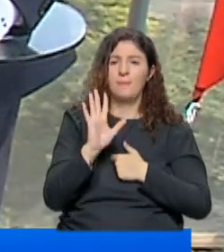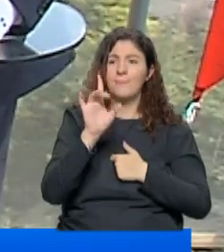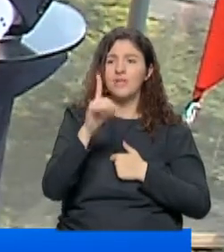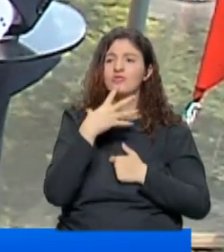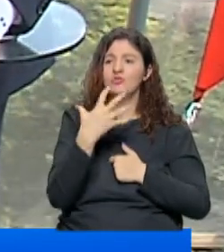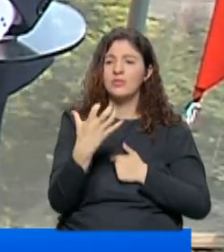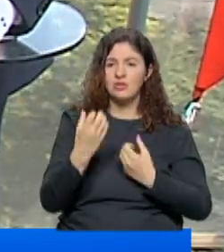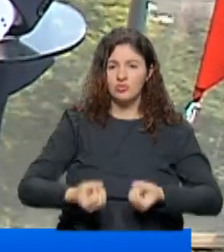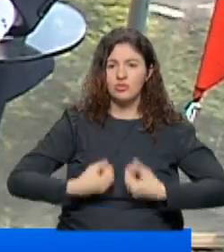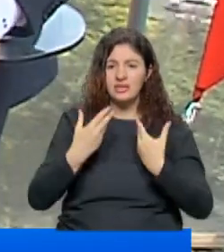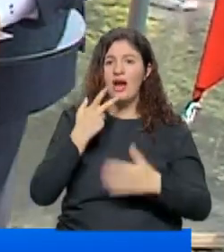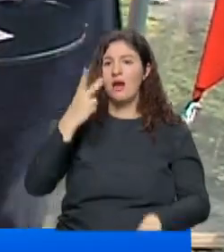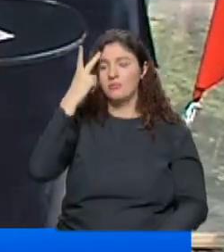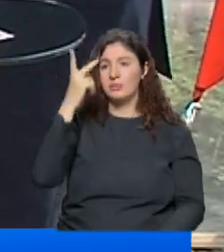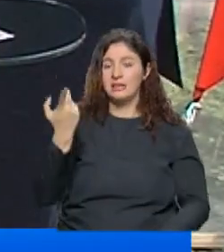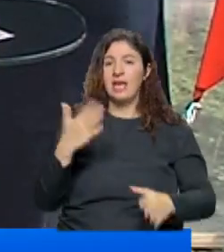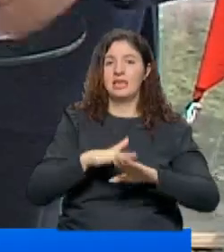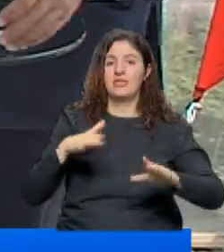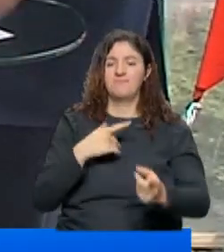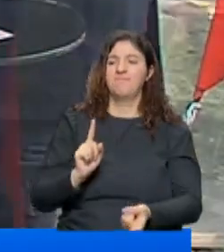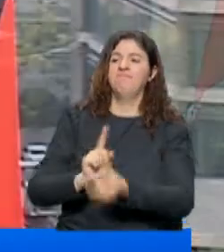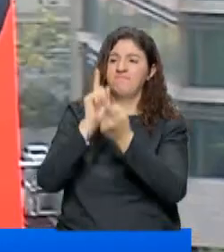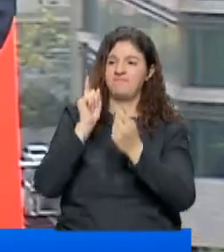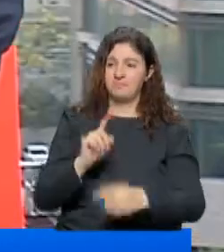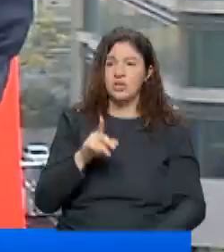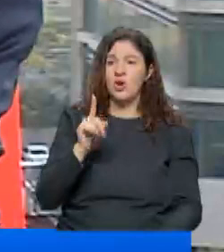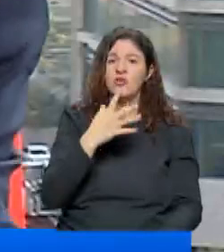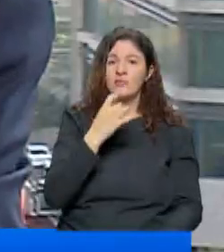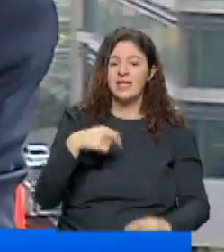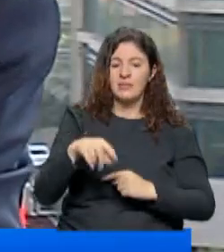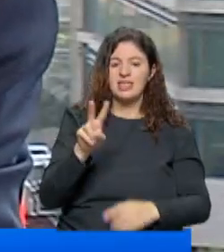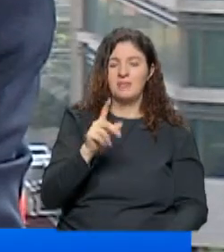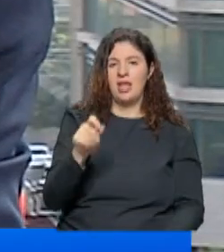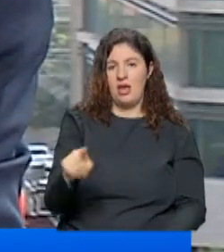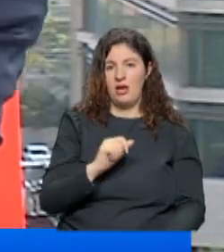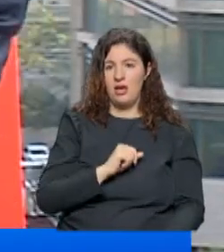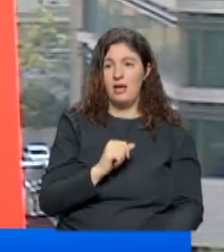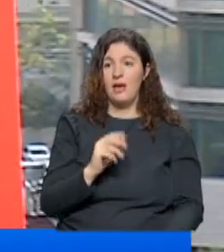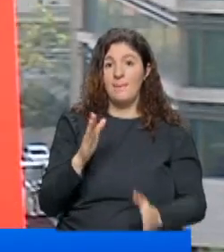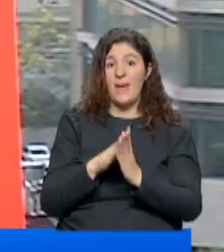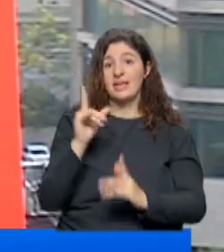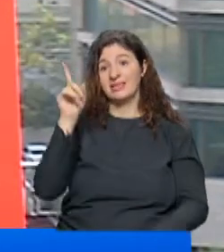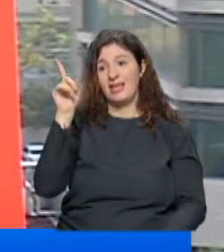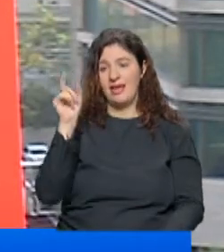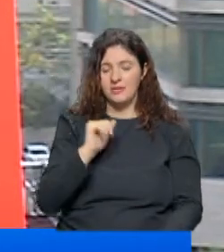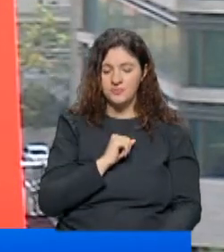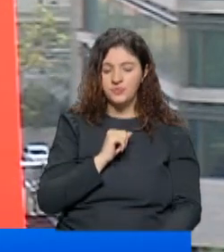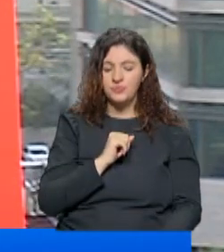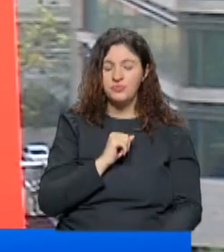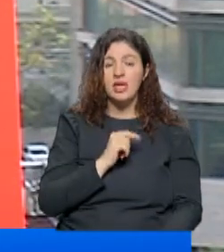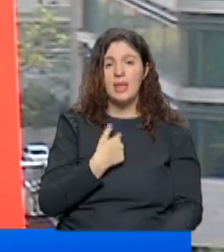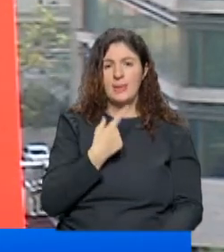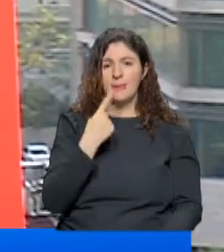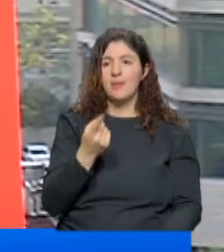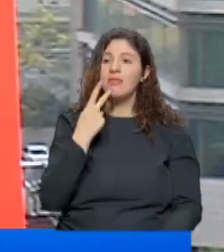Bir domates üreticisi ablamızla tezgahta karşılaştık. Domates o gün itibariyle 20 lira. Mersin'de oldu bu.